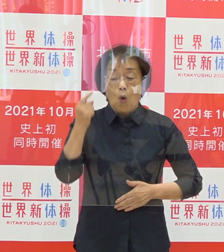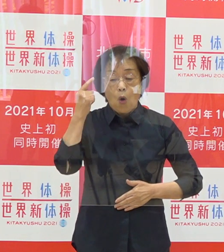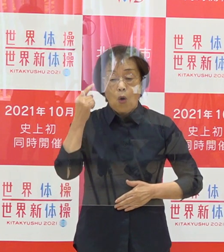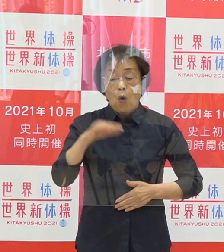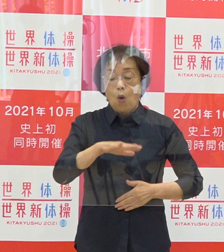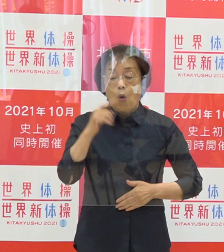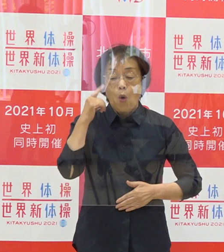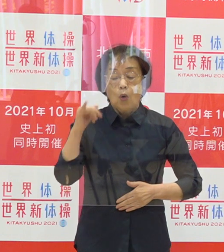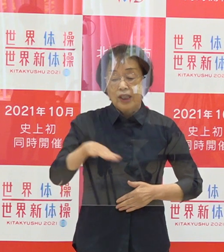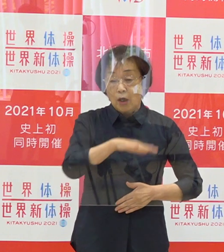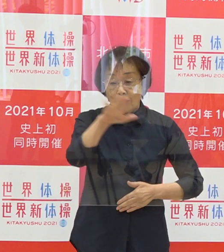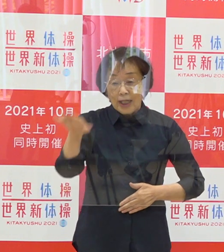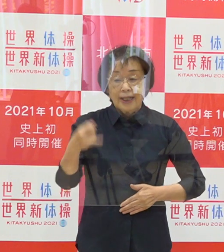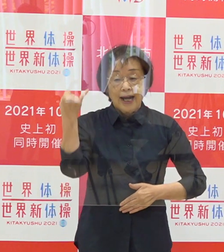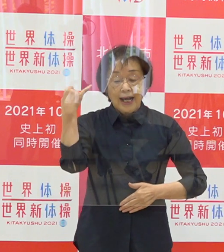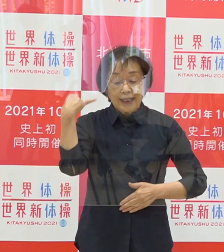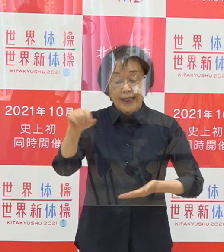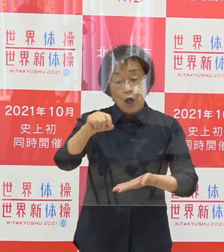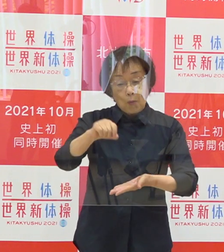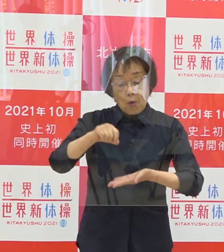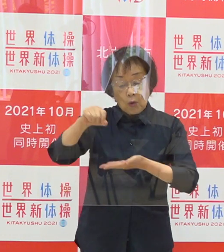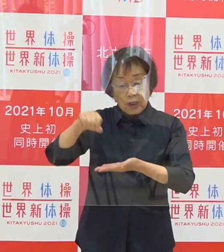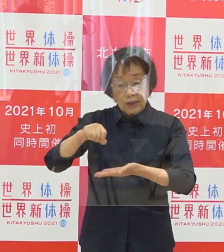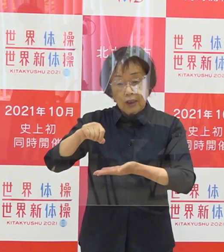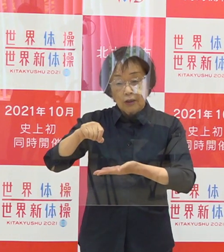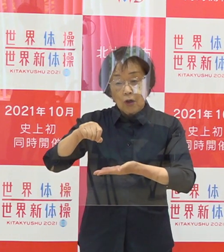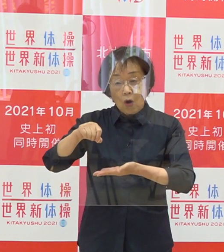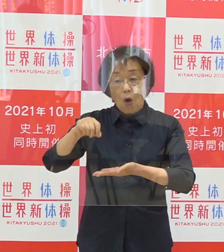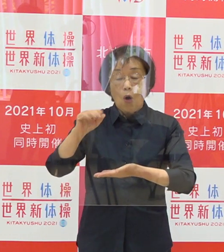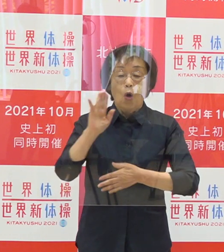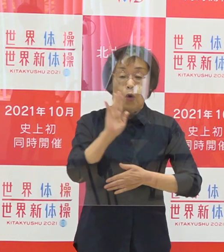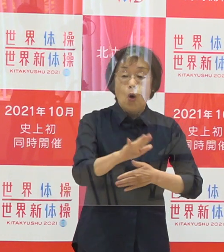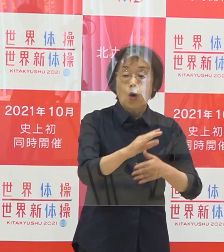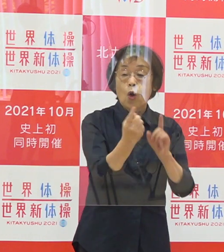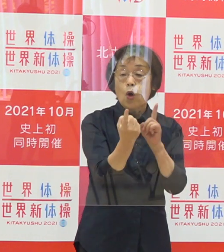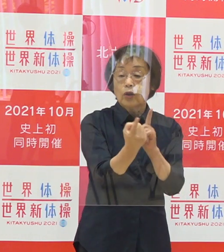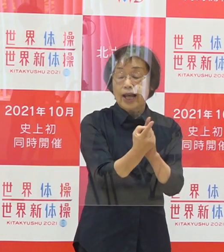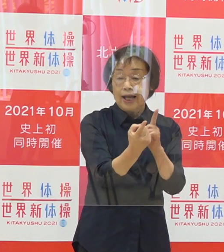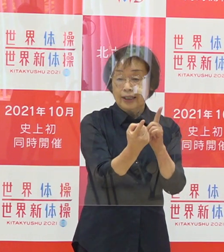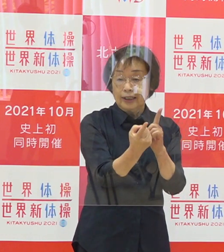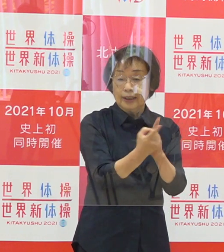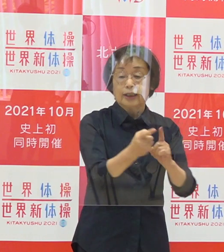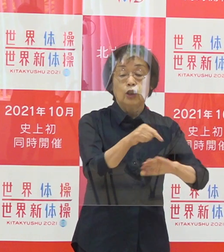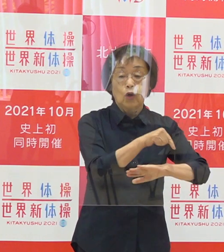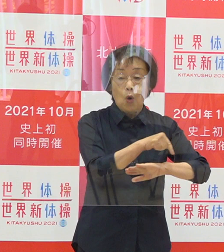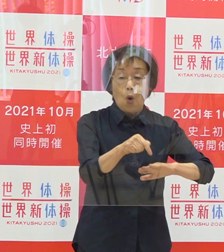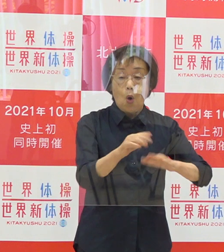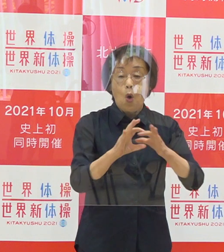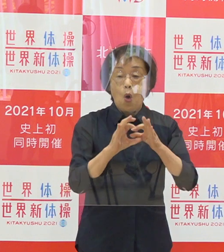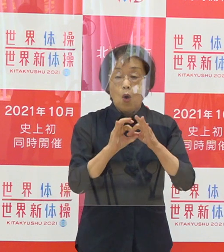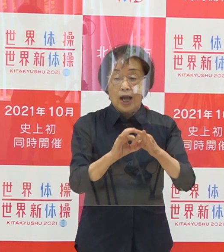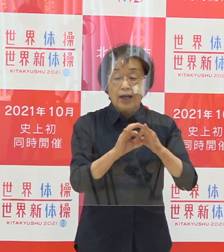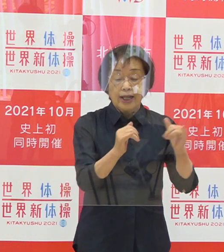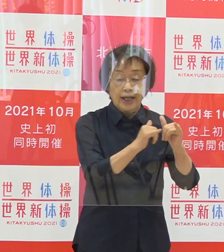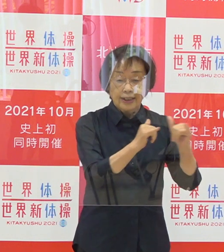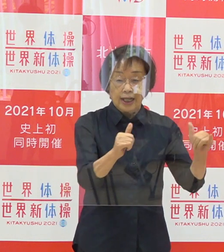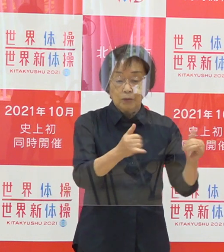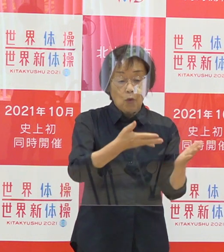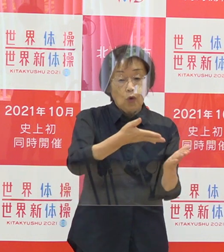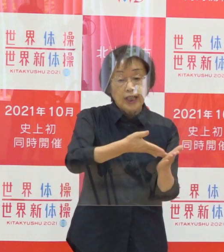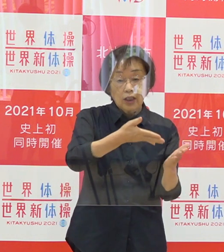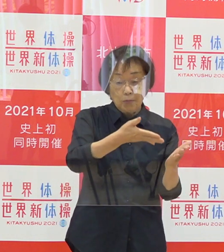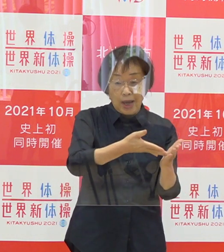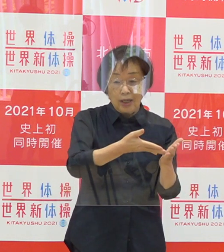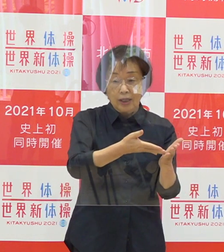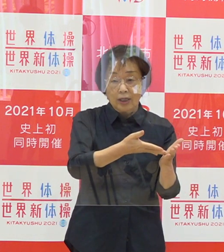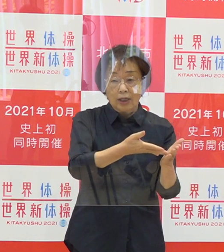ているということは今後のですね、対応、また関係方面への説明、また